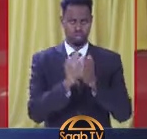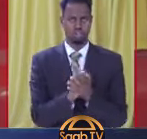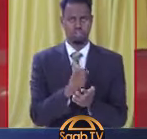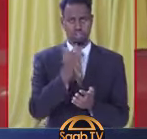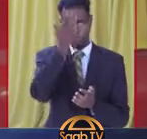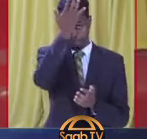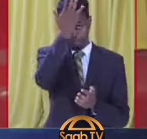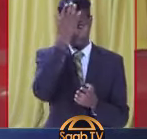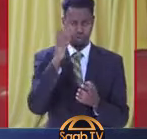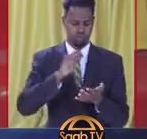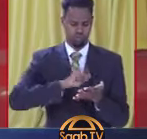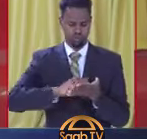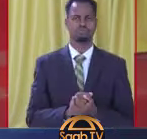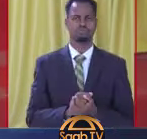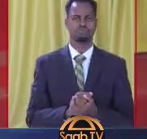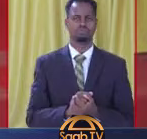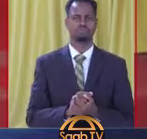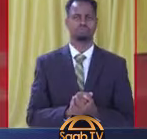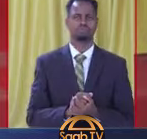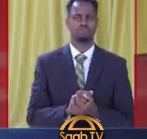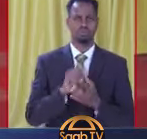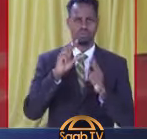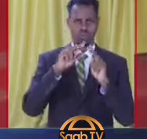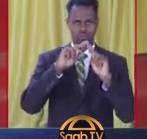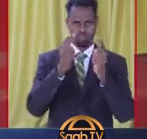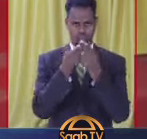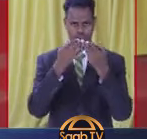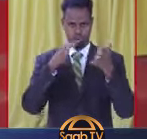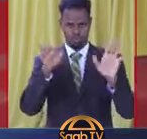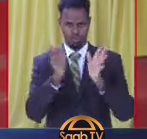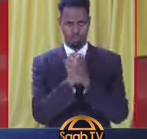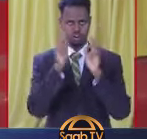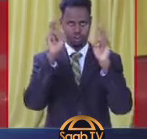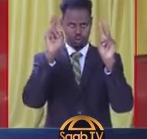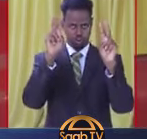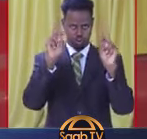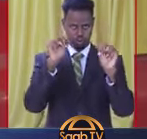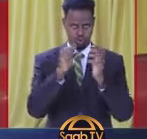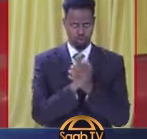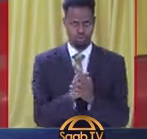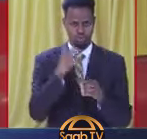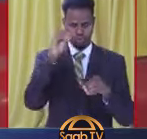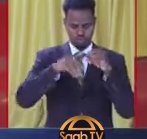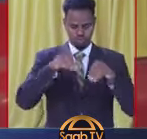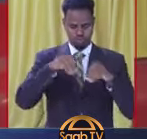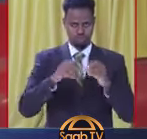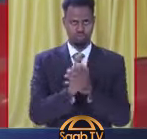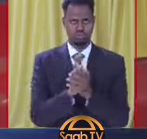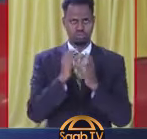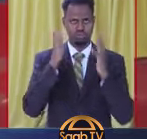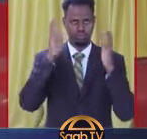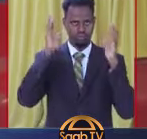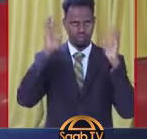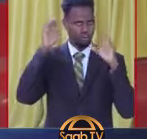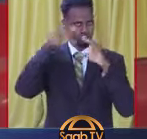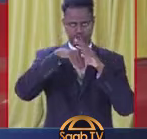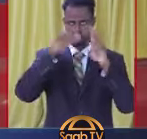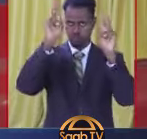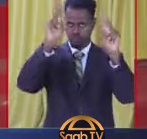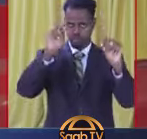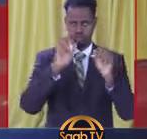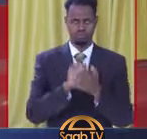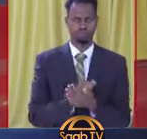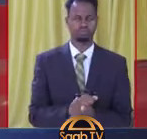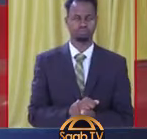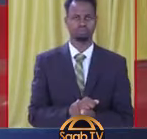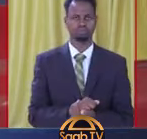baarlamaan sharci cusub soo qabay ururada la furaya ee kharashka ooraya doorashada madaxweynaha geli maayayaa